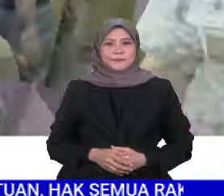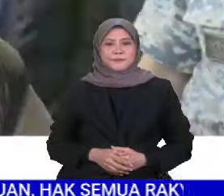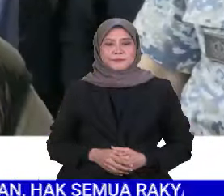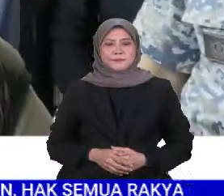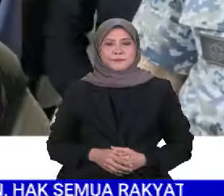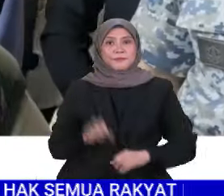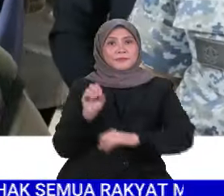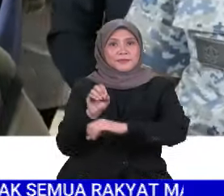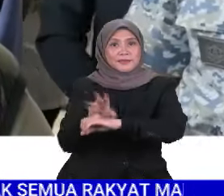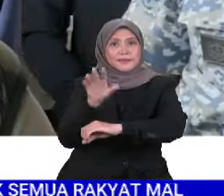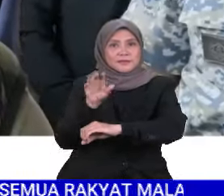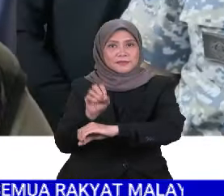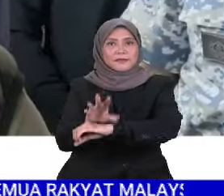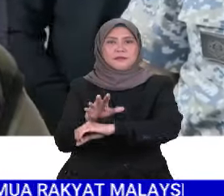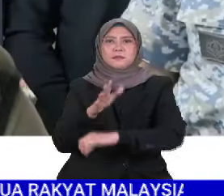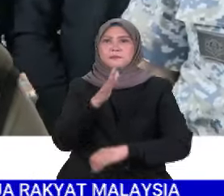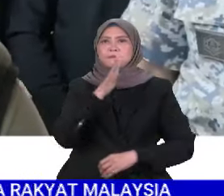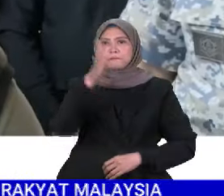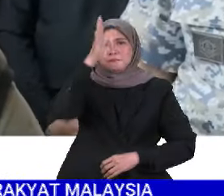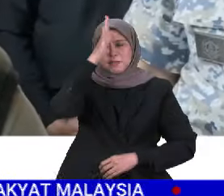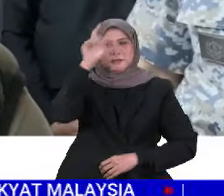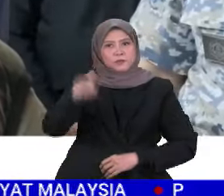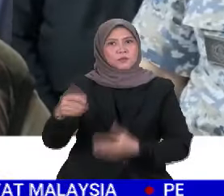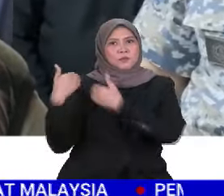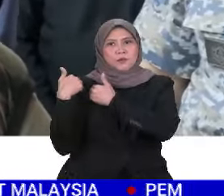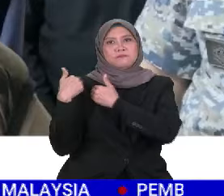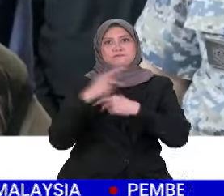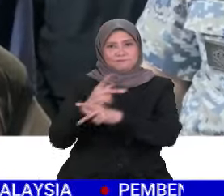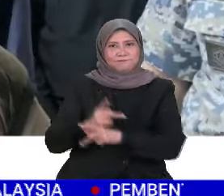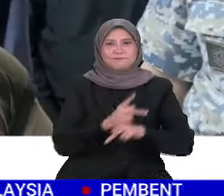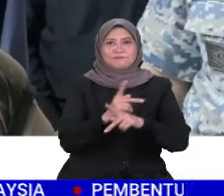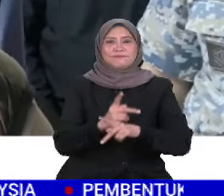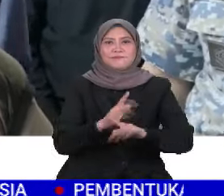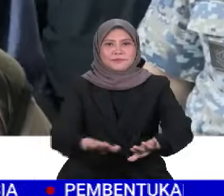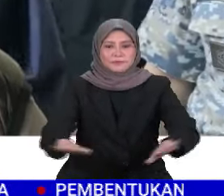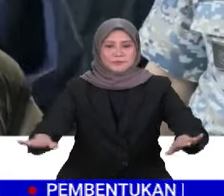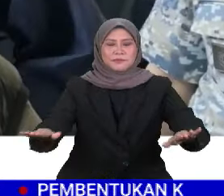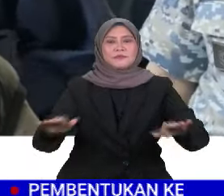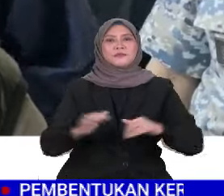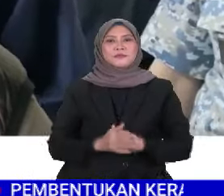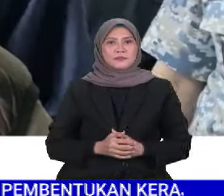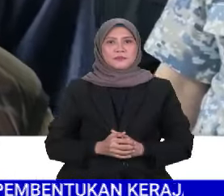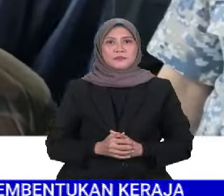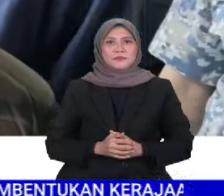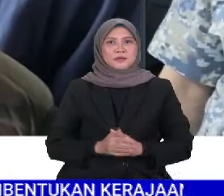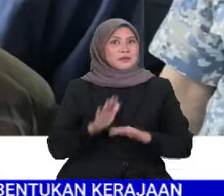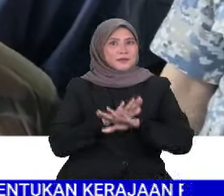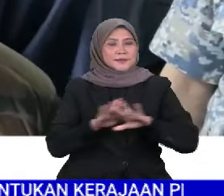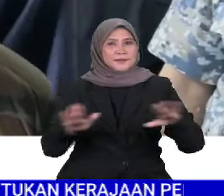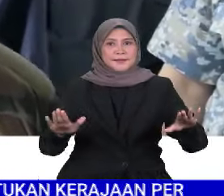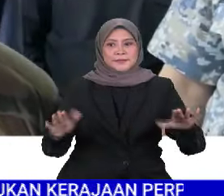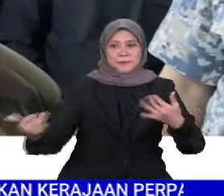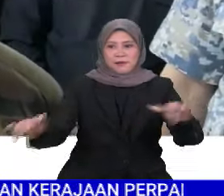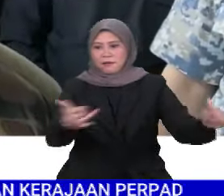Saya nasihatlah supaya kaum ibu bapa jagalah anak-anak ke cucu ke supaya mereka tidak kehilangan